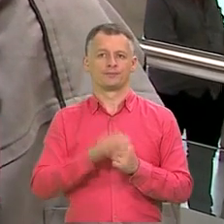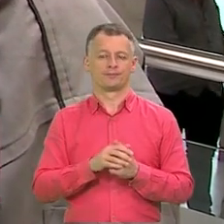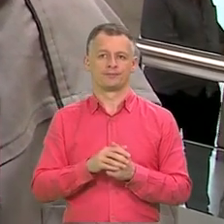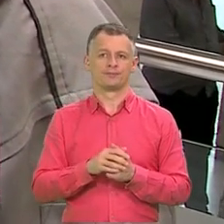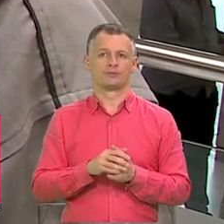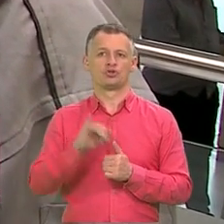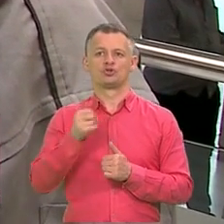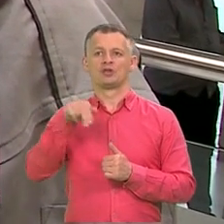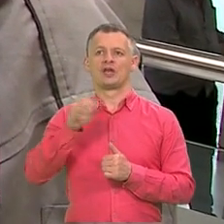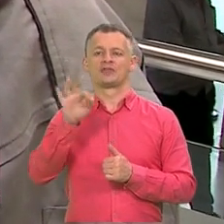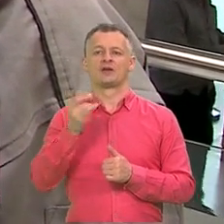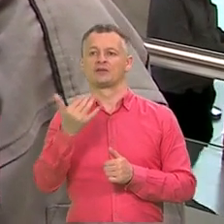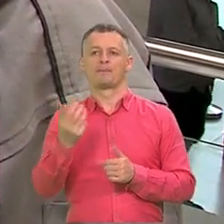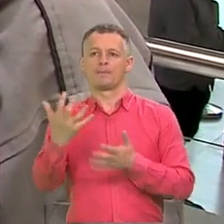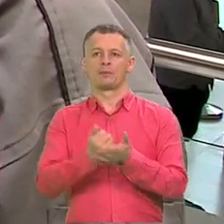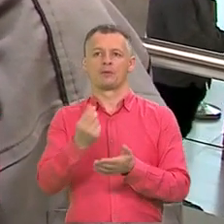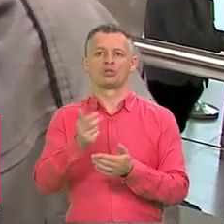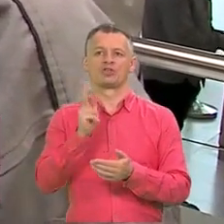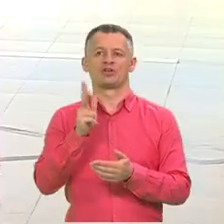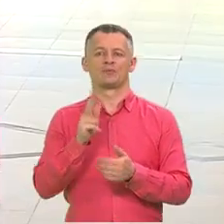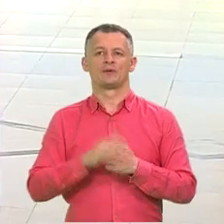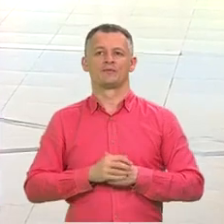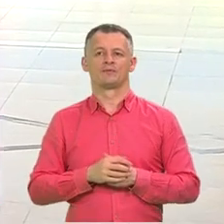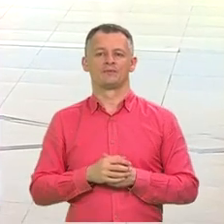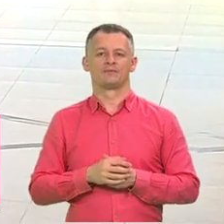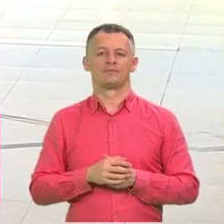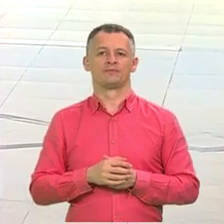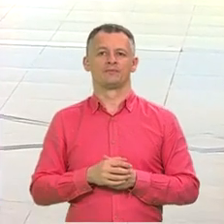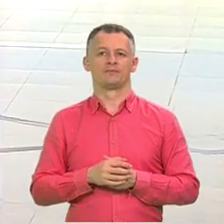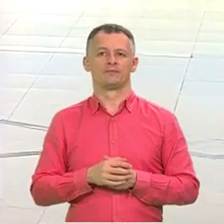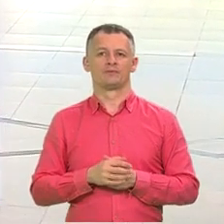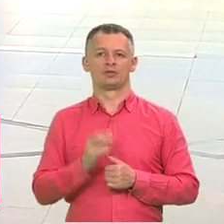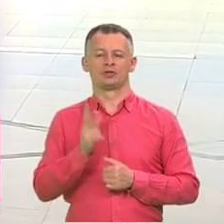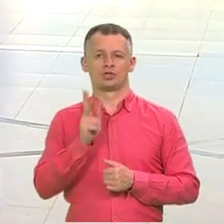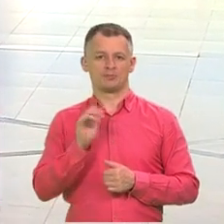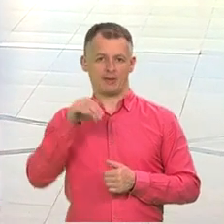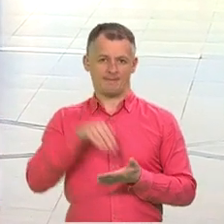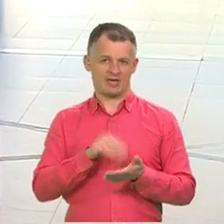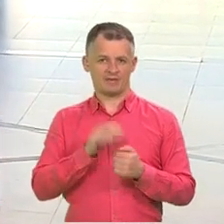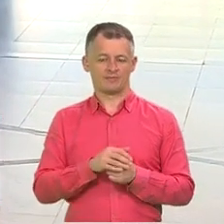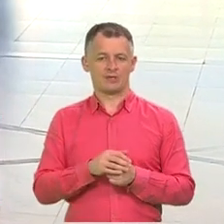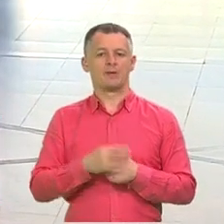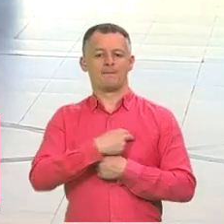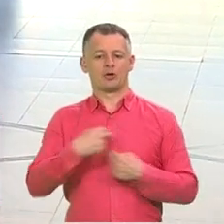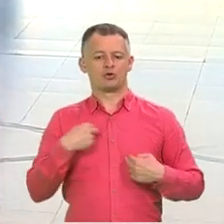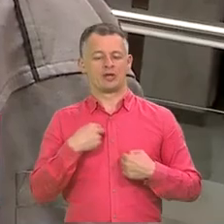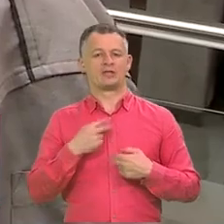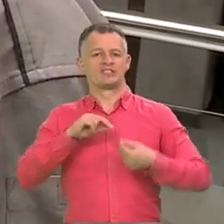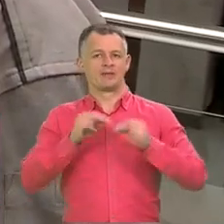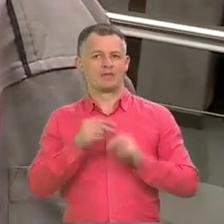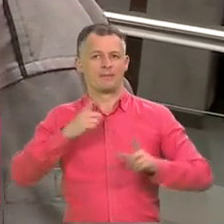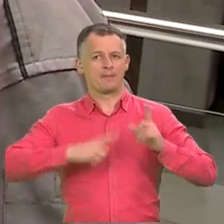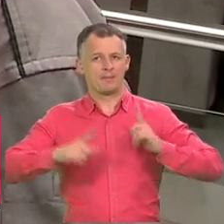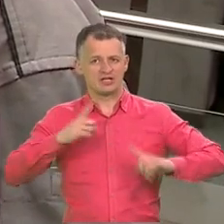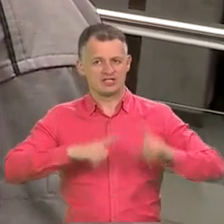Și net? Ar veni 13. Magistratura presupune pasiune,